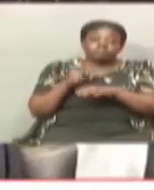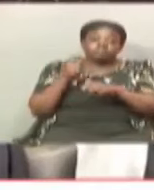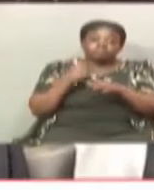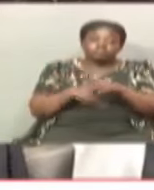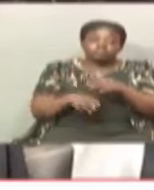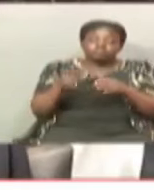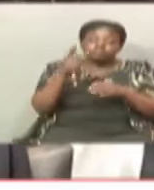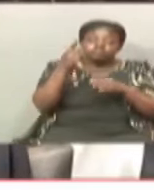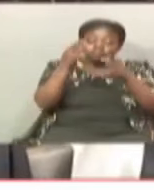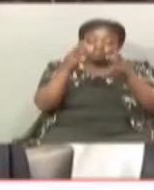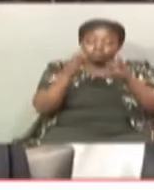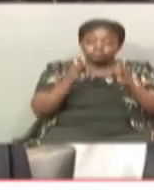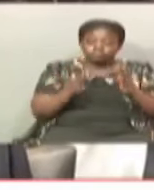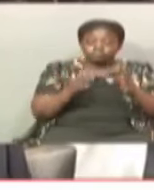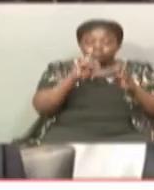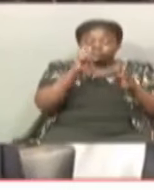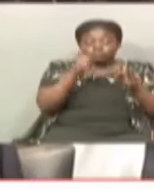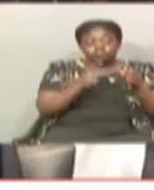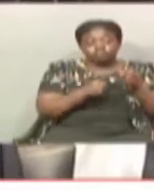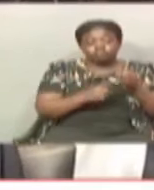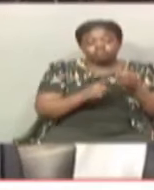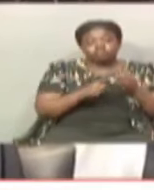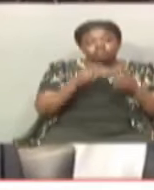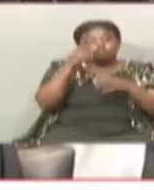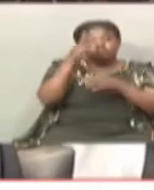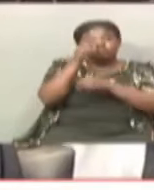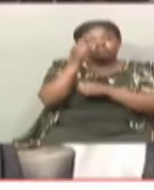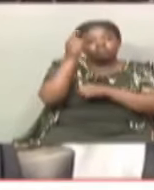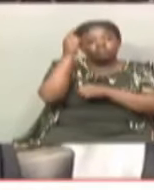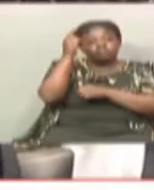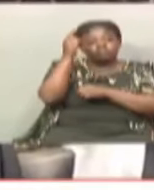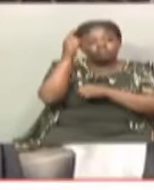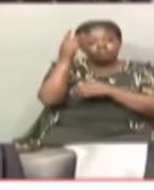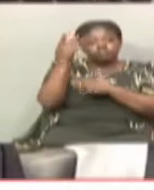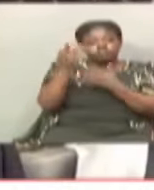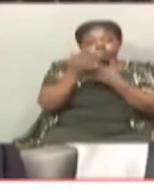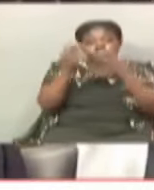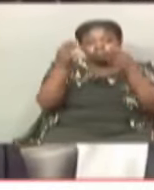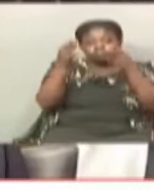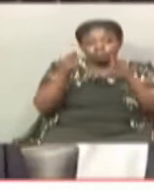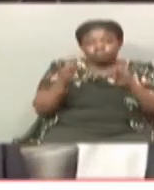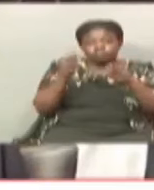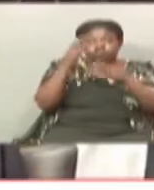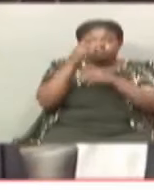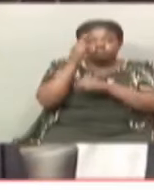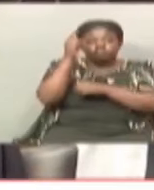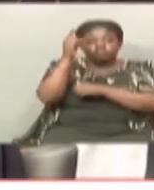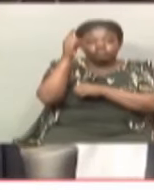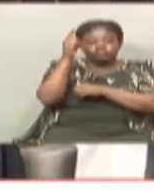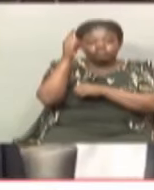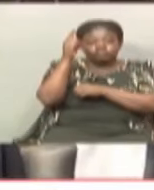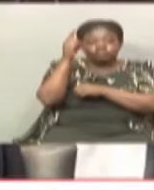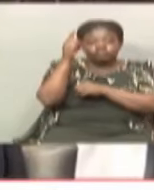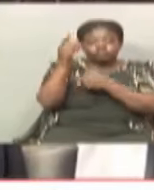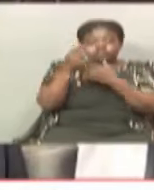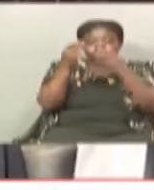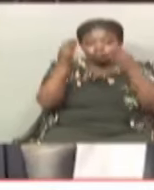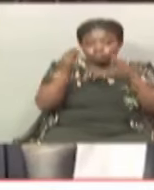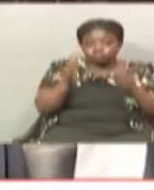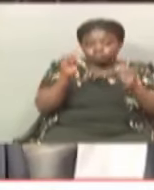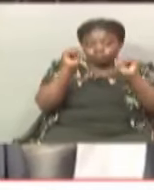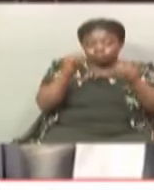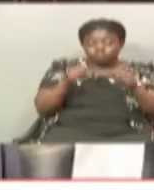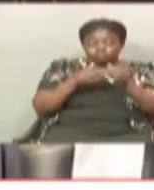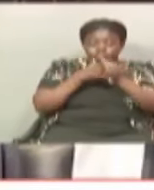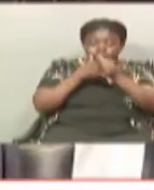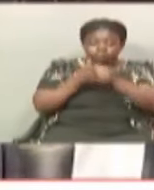sabintu bibiri ekisooka tukwasa Katonda tumusaka buli kimu tumwesiga nti buli kimu yalina